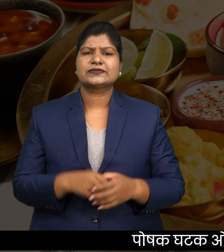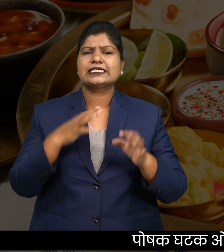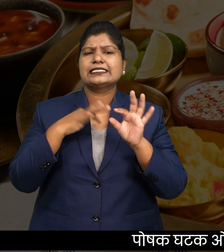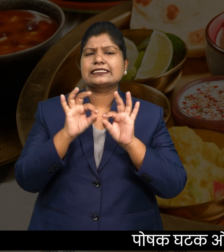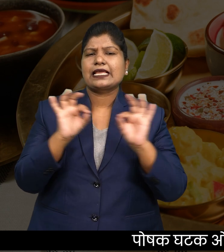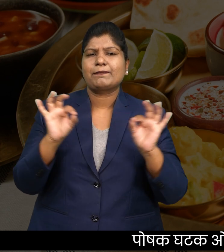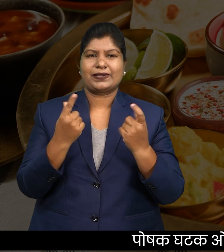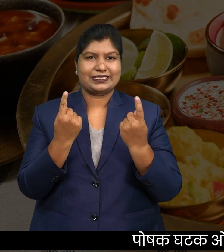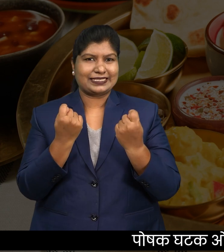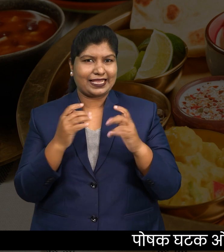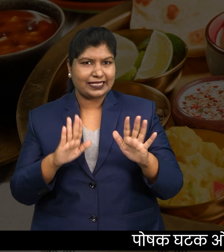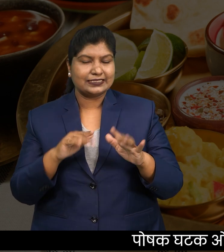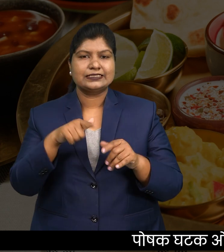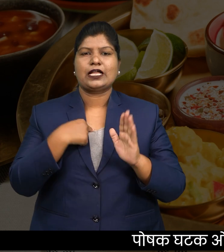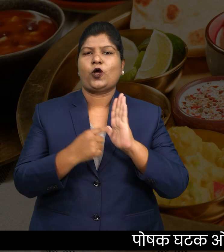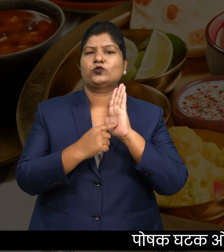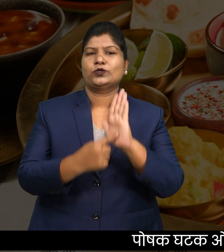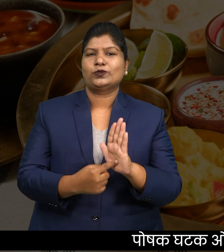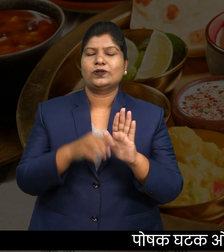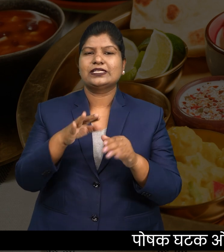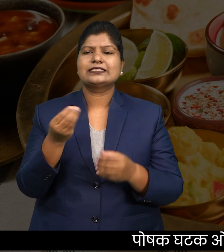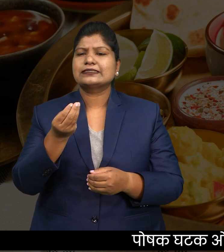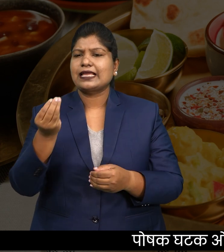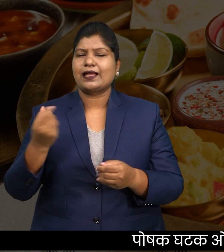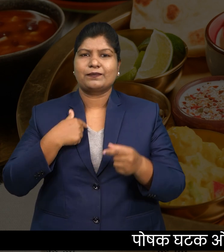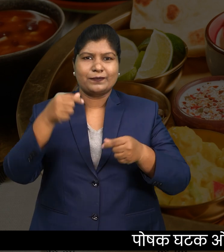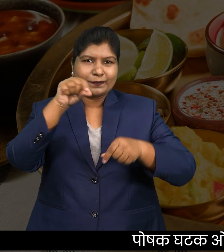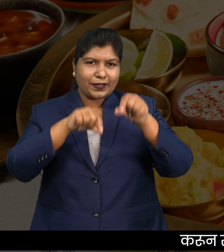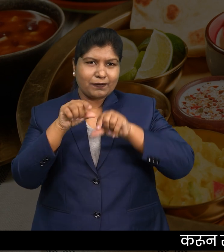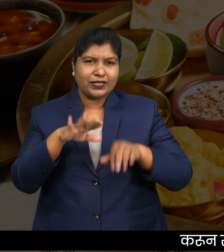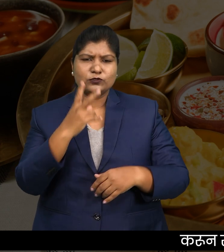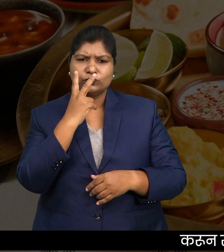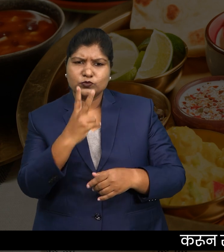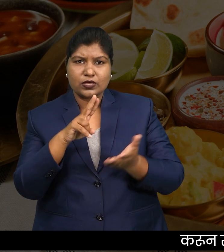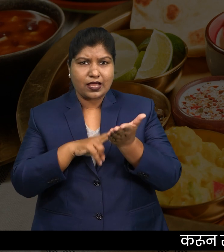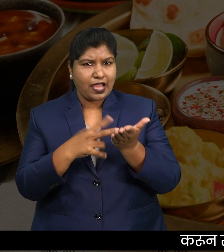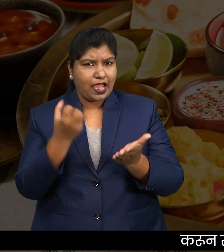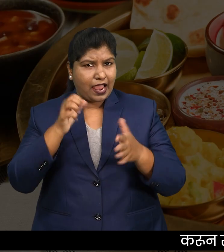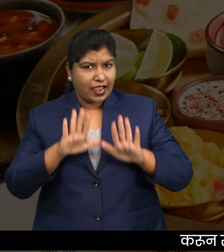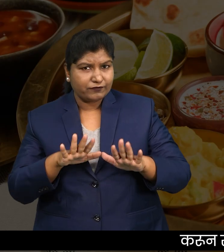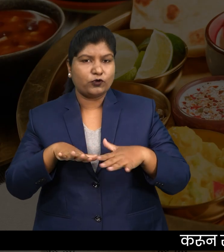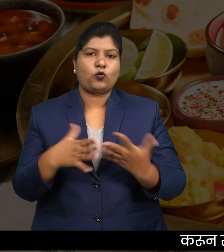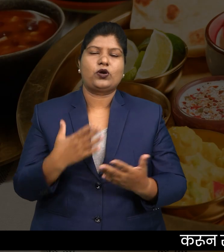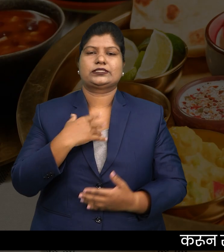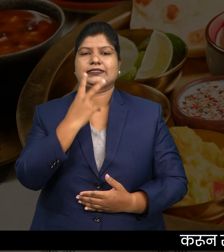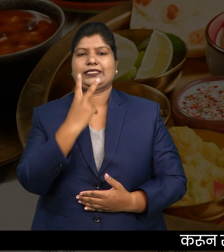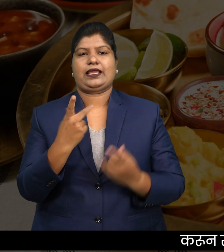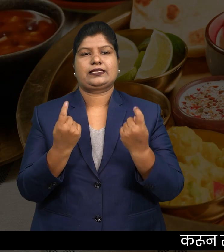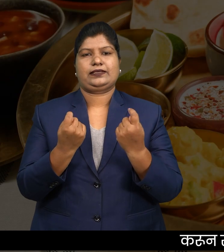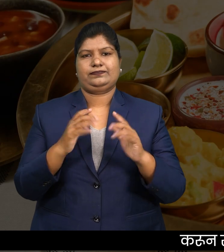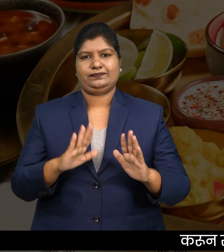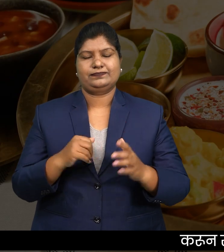4. पोषक घटक ओळखण्यासाठी काही रसायनांचा वापर करून सोप्या चाचण्या केल्या जातात.